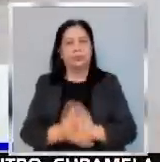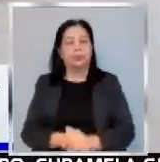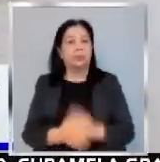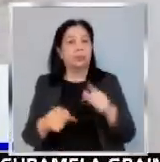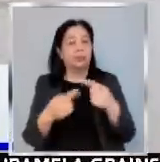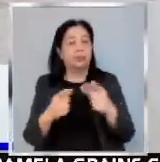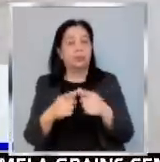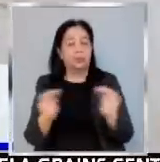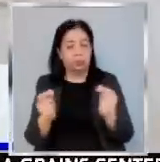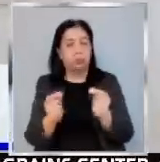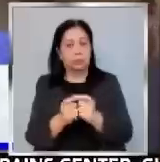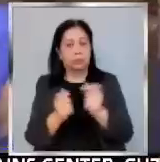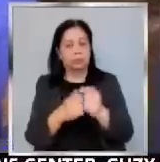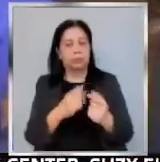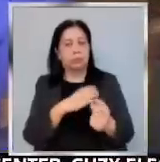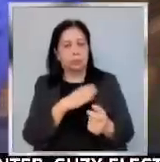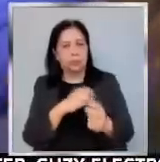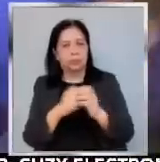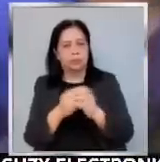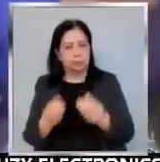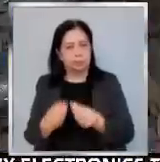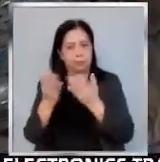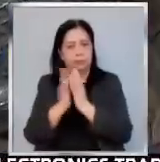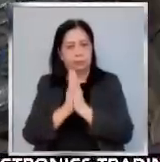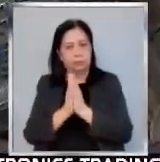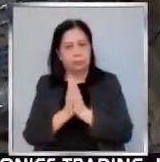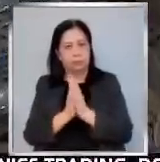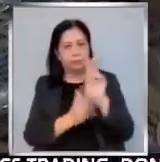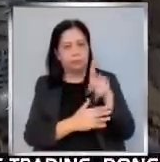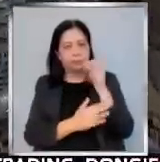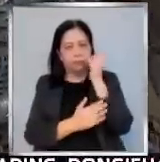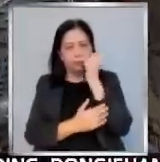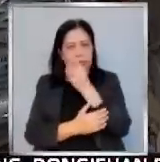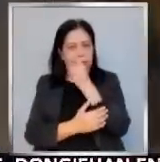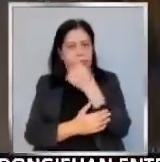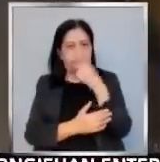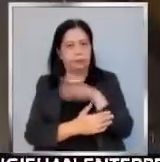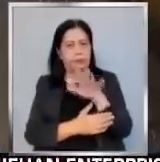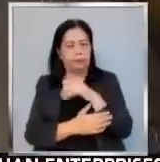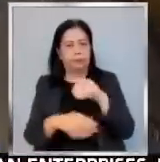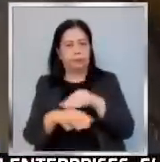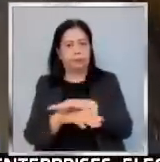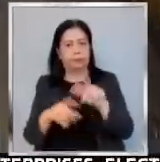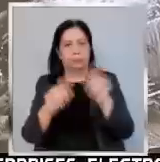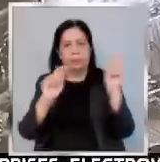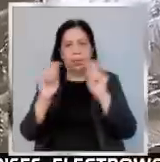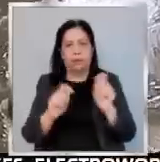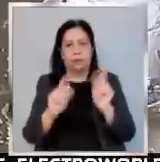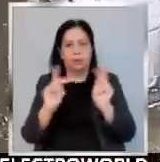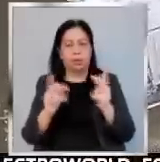Japan, nakisimpatya at nagpaabot ng dasal si Vice President Sara Duterte sa mga naapektuhan ng Bagyong Karding sa